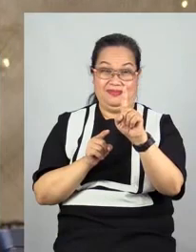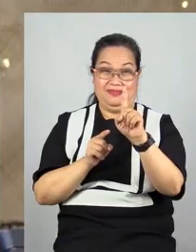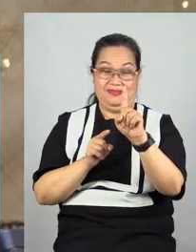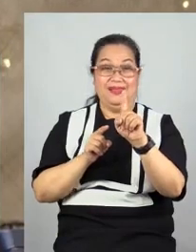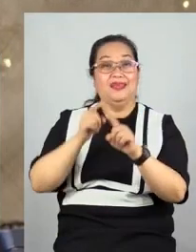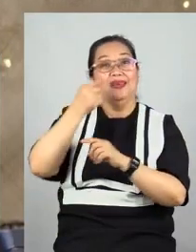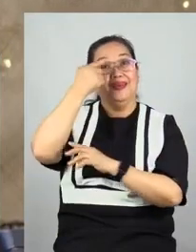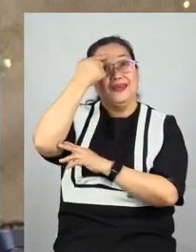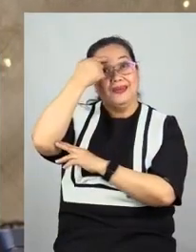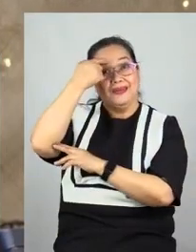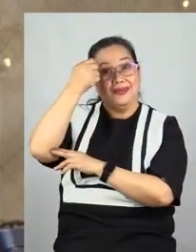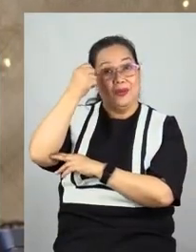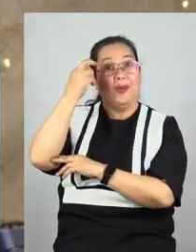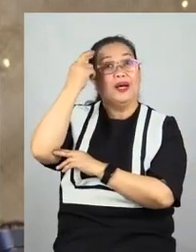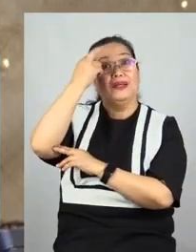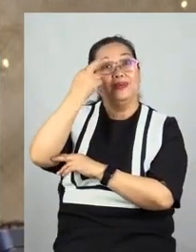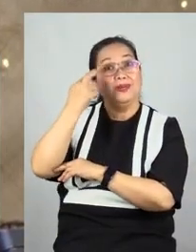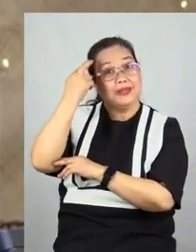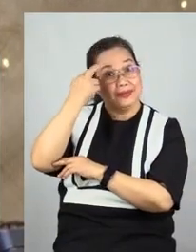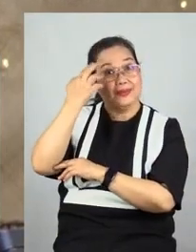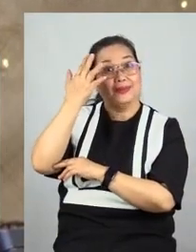ang dahilan ng Pasko,